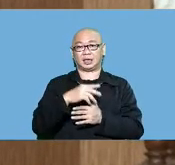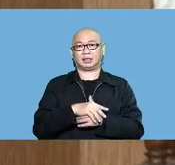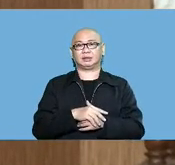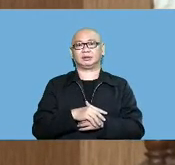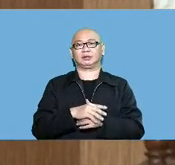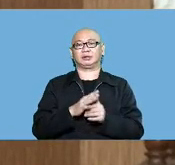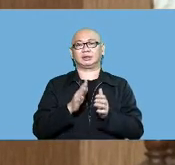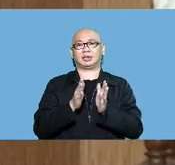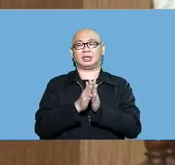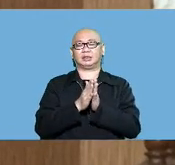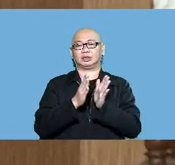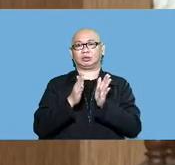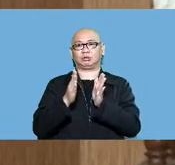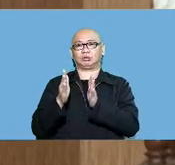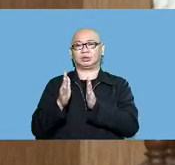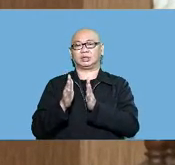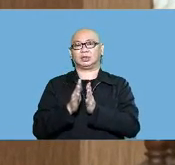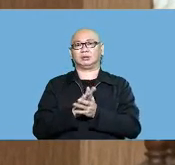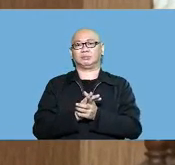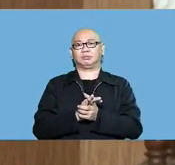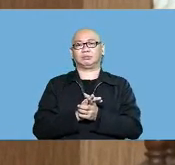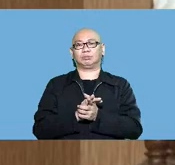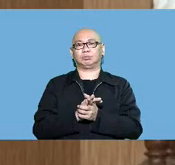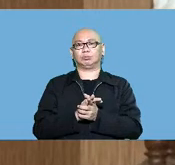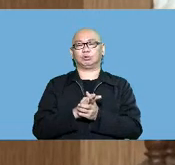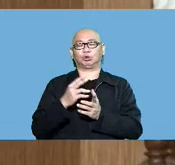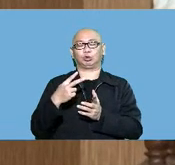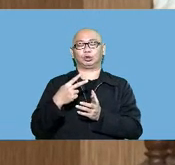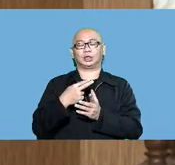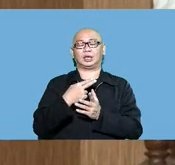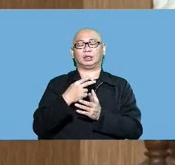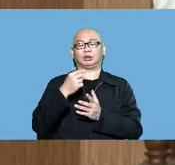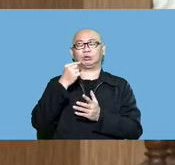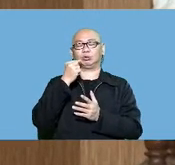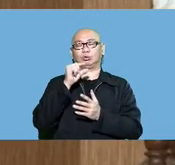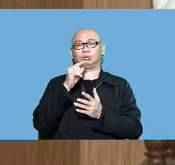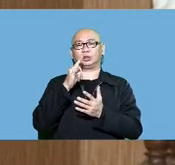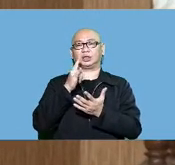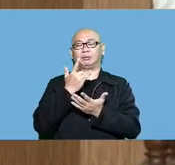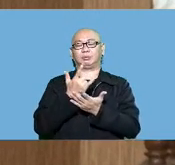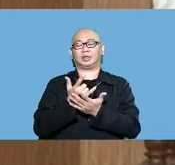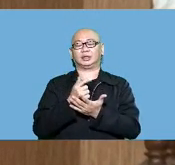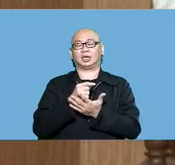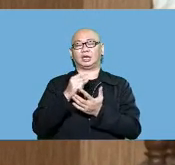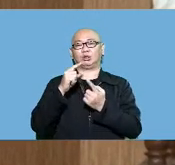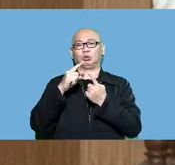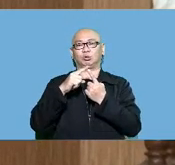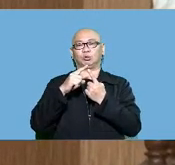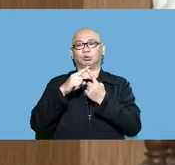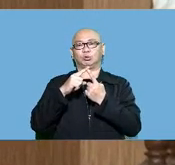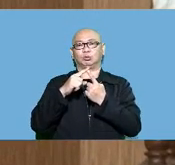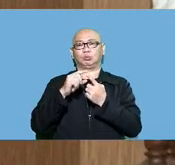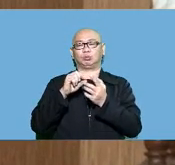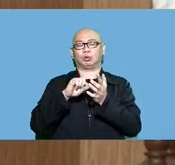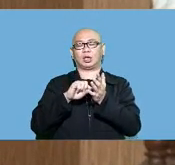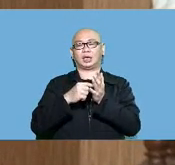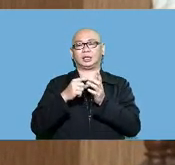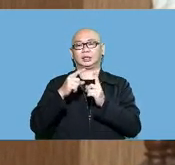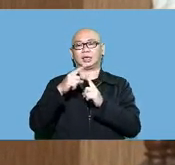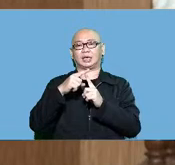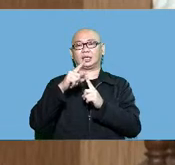dan seterusnya, memutuskan, menetapkan, kesatu, terhitung mulai